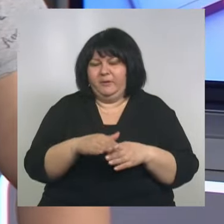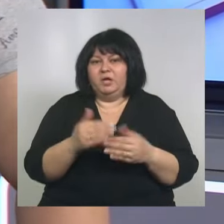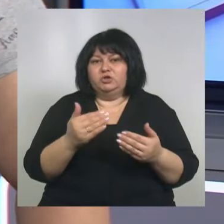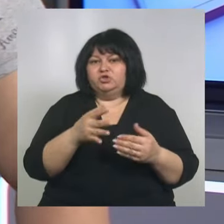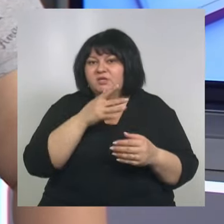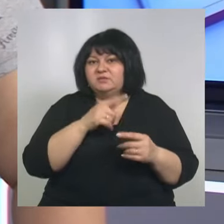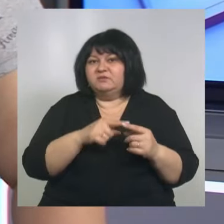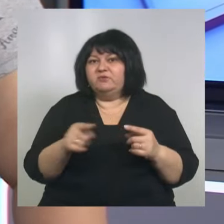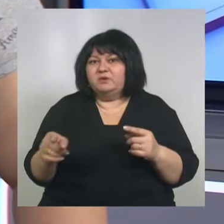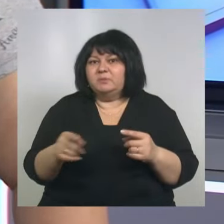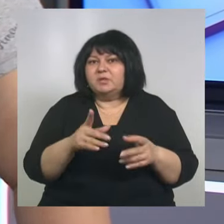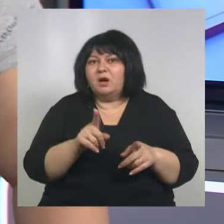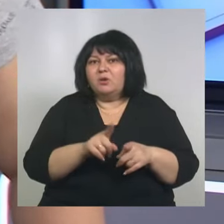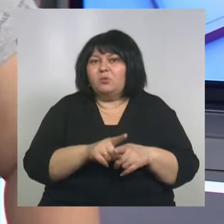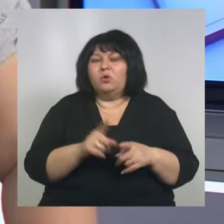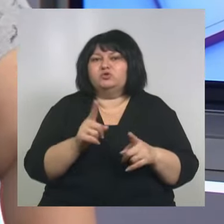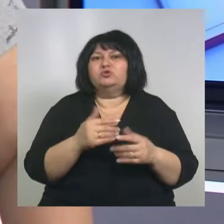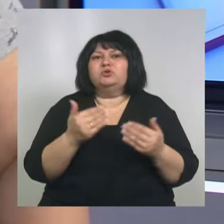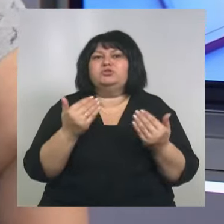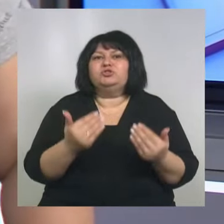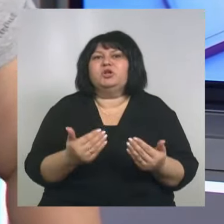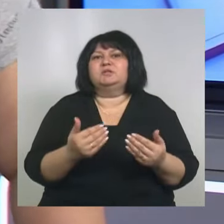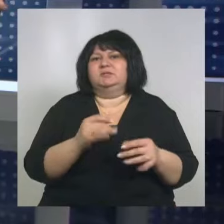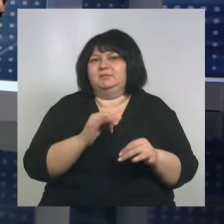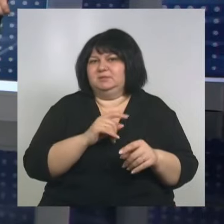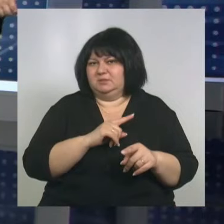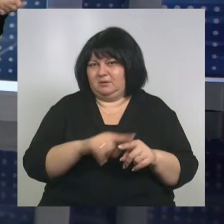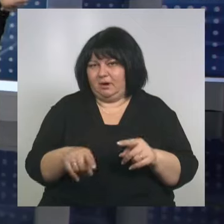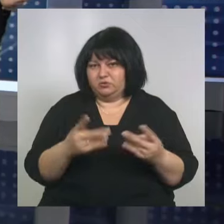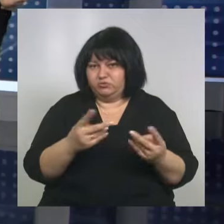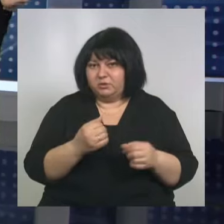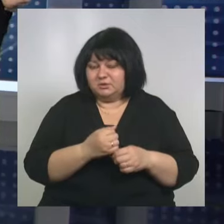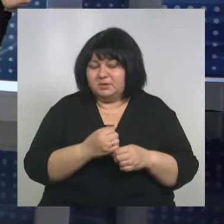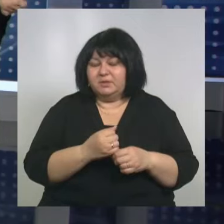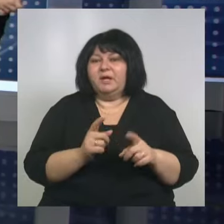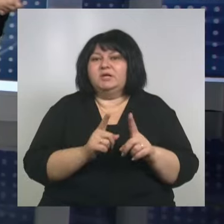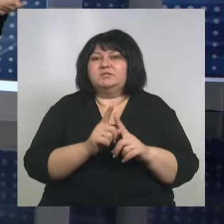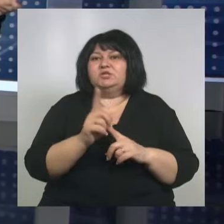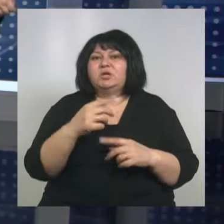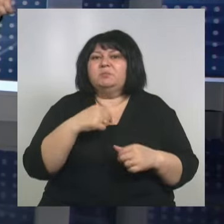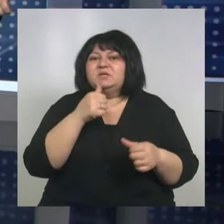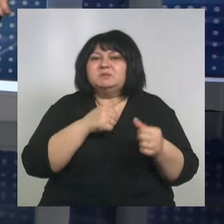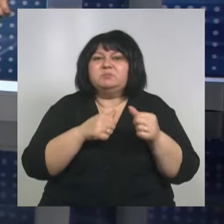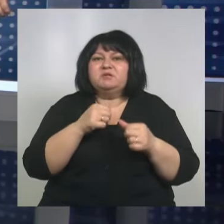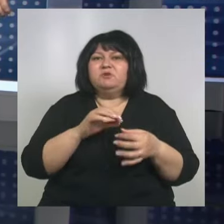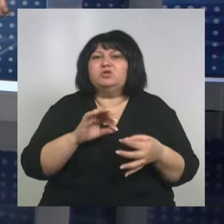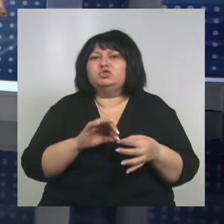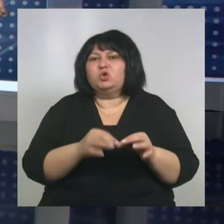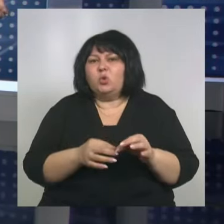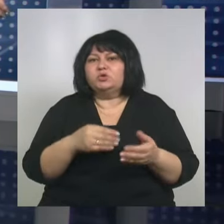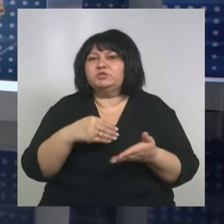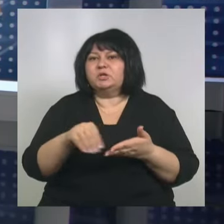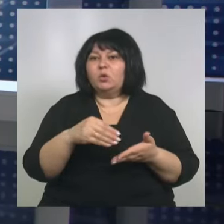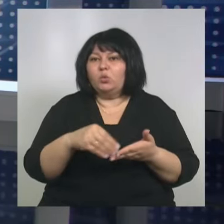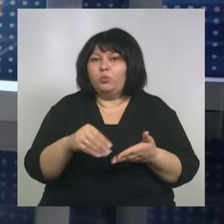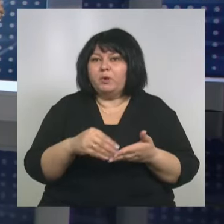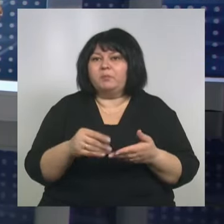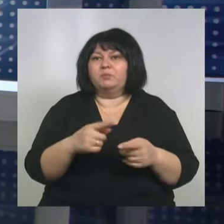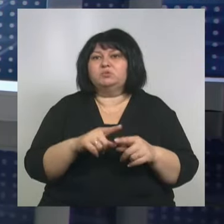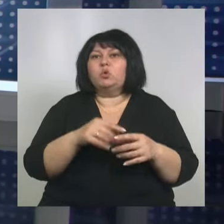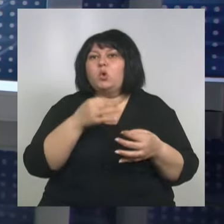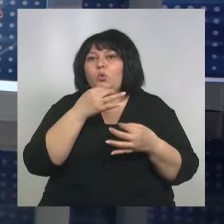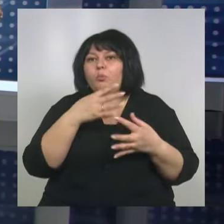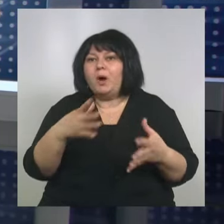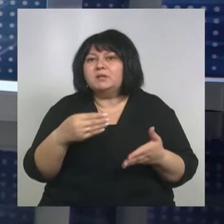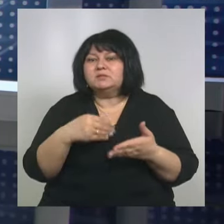период когда вот нужно всё и сразу и сначала например мы испытывали сложности там закупки потому что всё равно любая